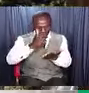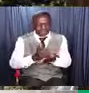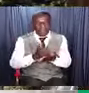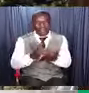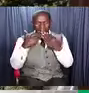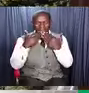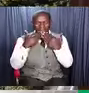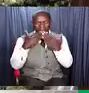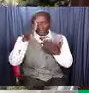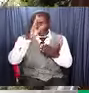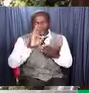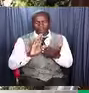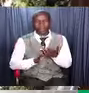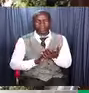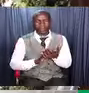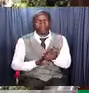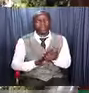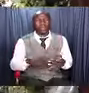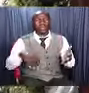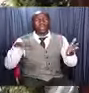Amen. Amen.